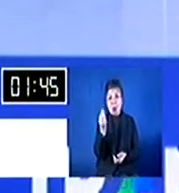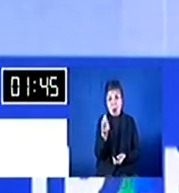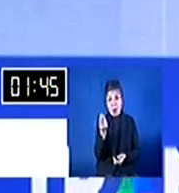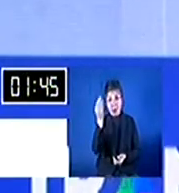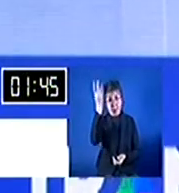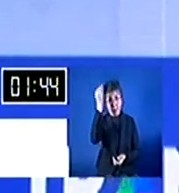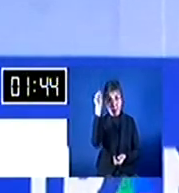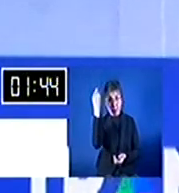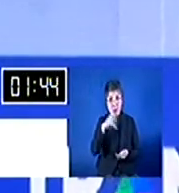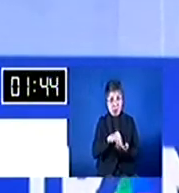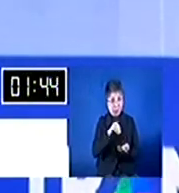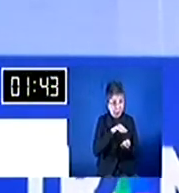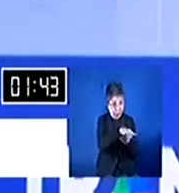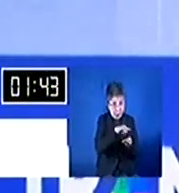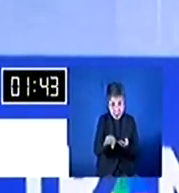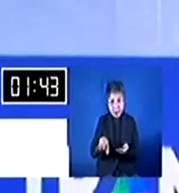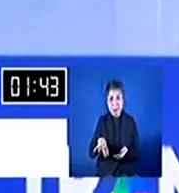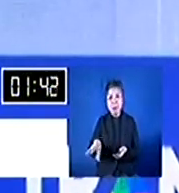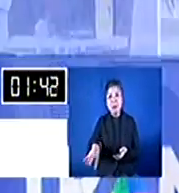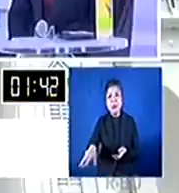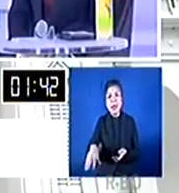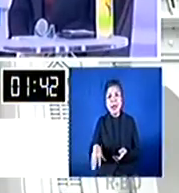daerah. Sebab dana pendidikan ini